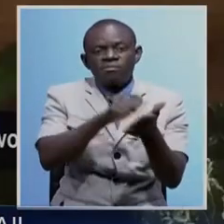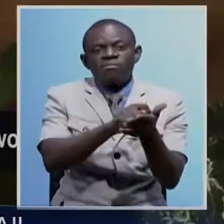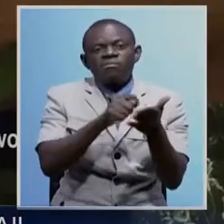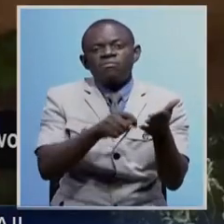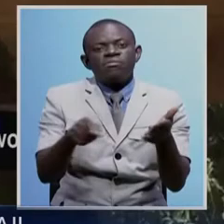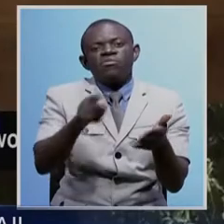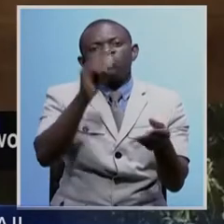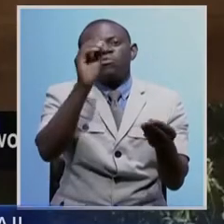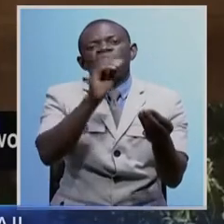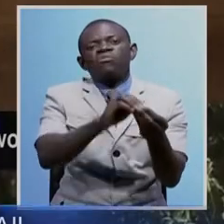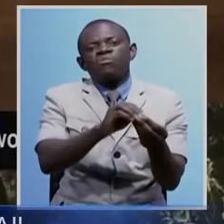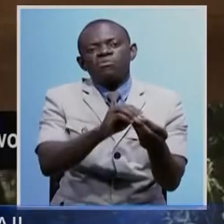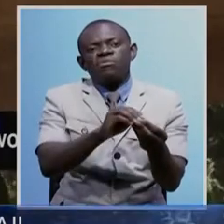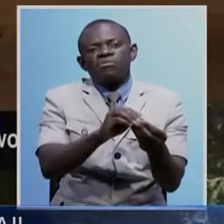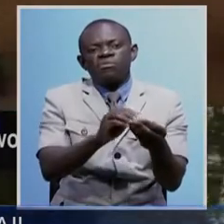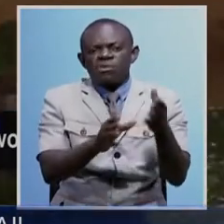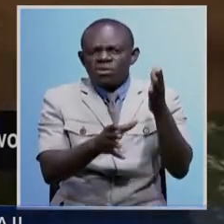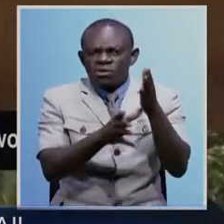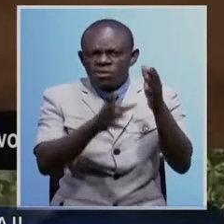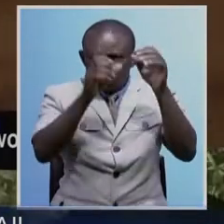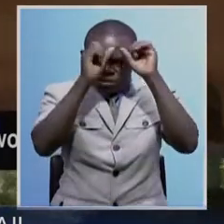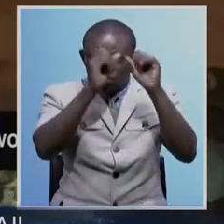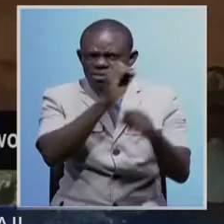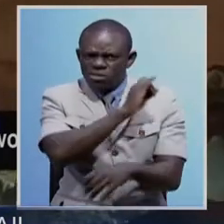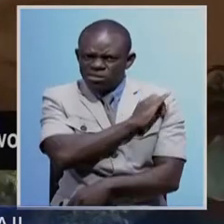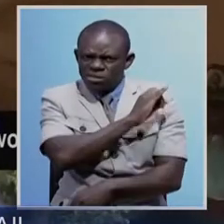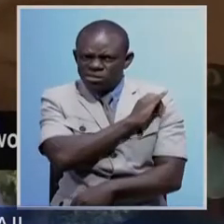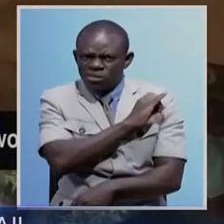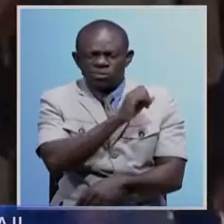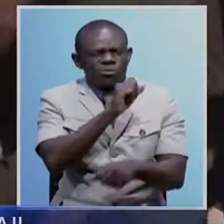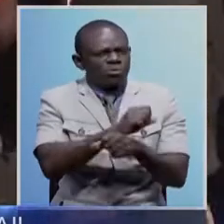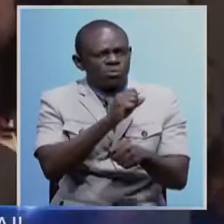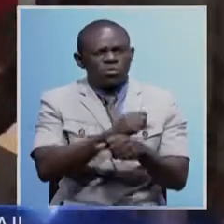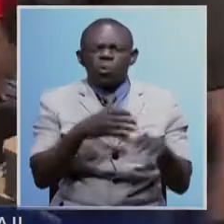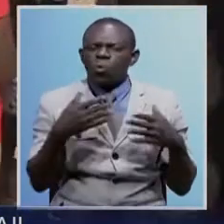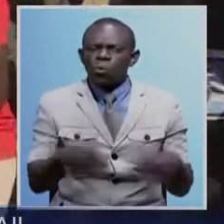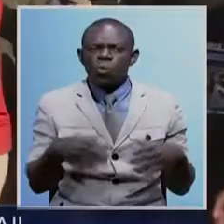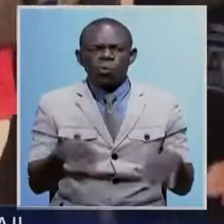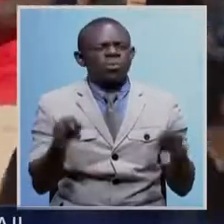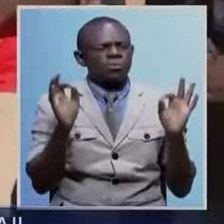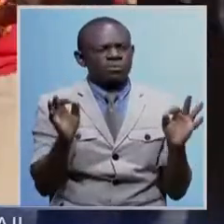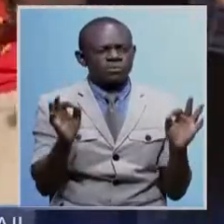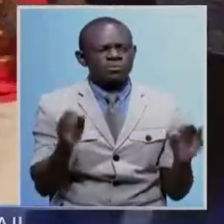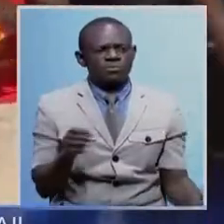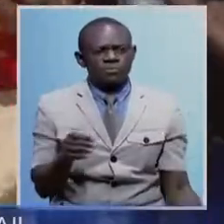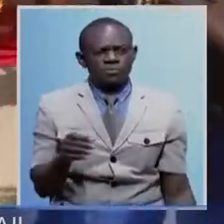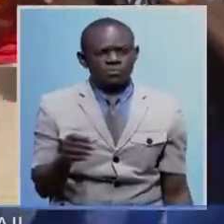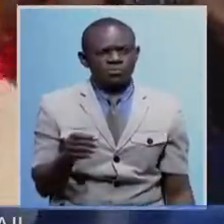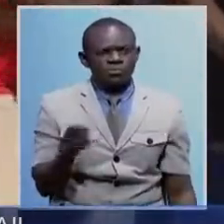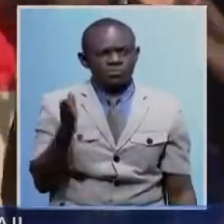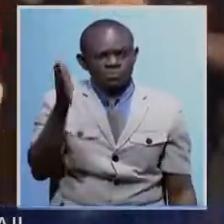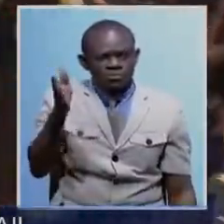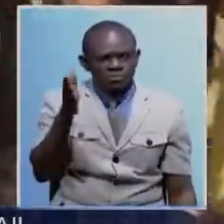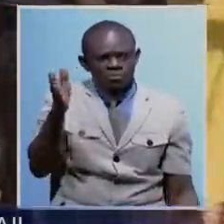president tukwete ni ba inonge wina ba alibomba ifikara mba. For the opposition UPND, the campaign team was